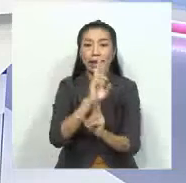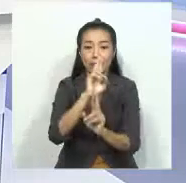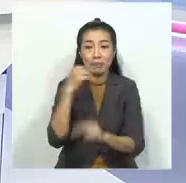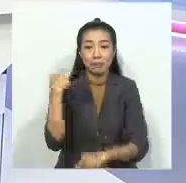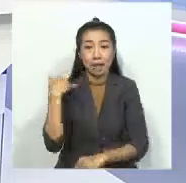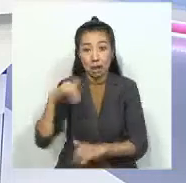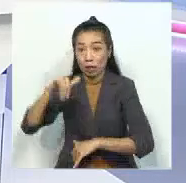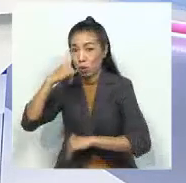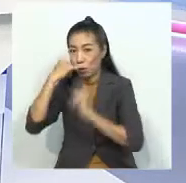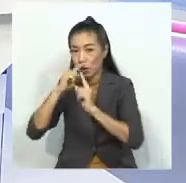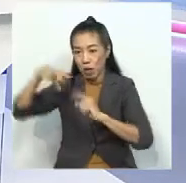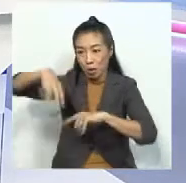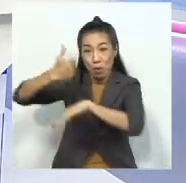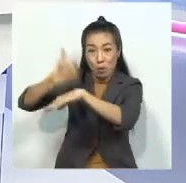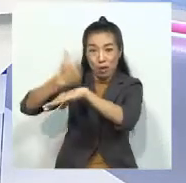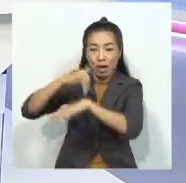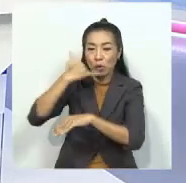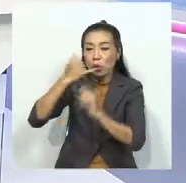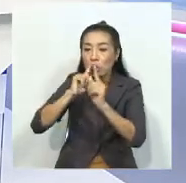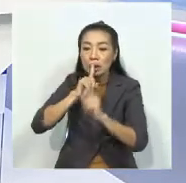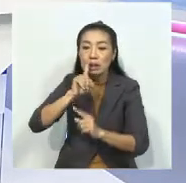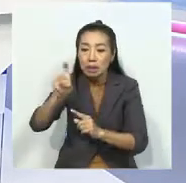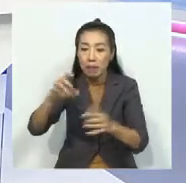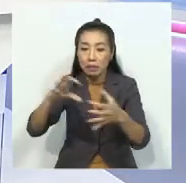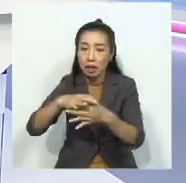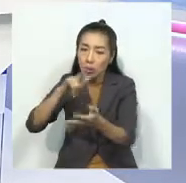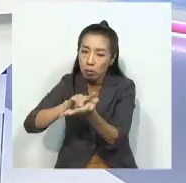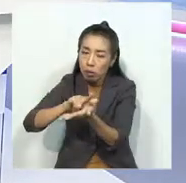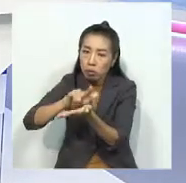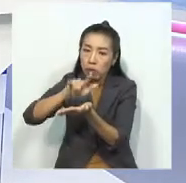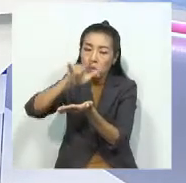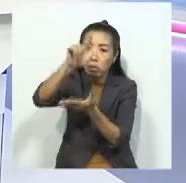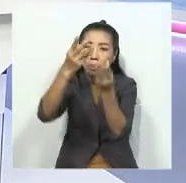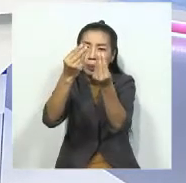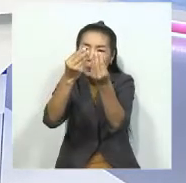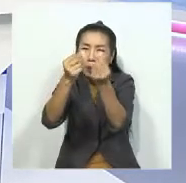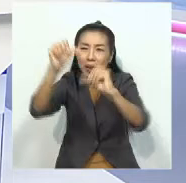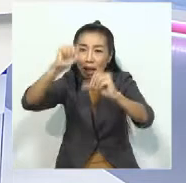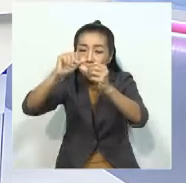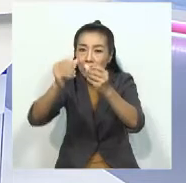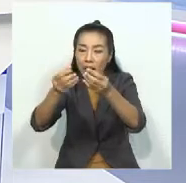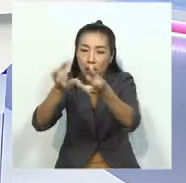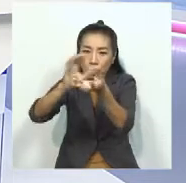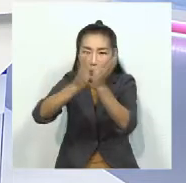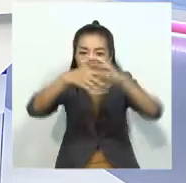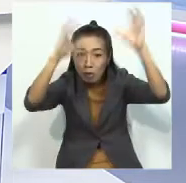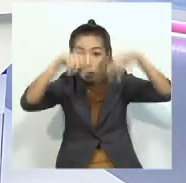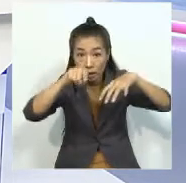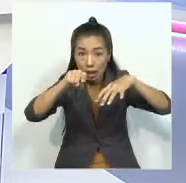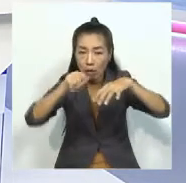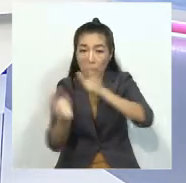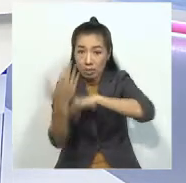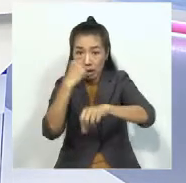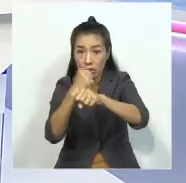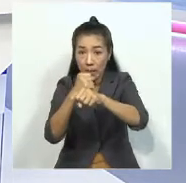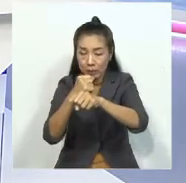ตอนนี้ท่านอธิบดีอยู่ในสายกับเราแล้วนะคะเราไปตรวจสอบถึงปฏิบัติการการทำฝนหลวงเมื่อช่วงเช้าที่ผ่านมากับนายสุรศรีกิ